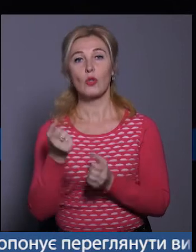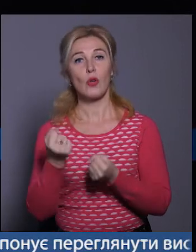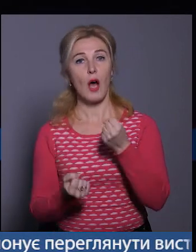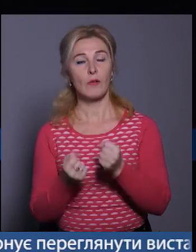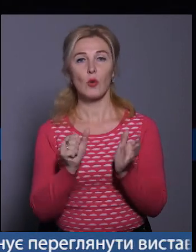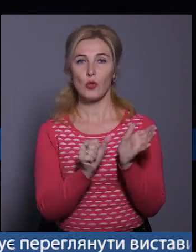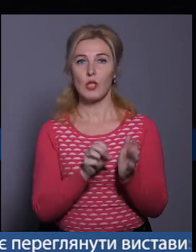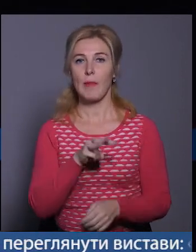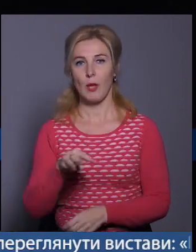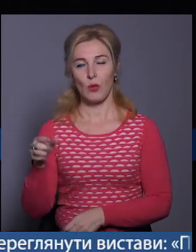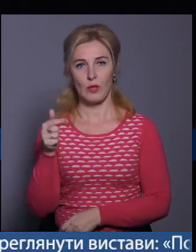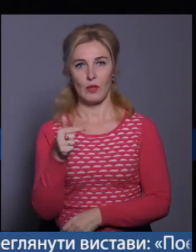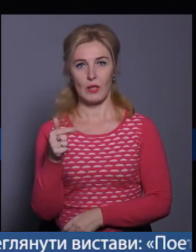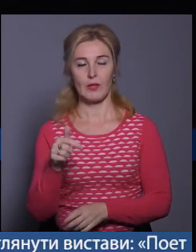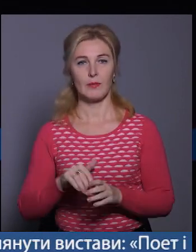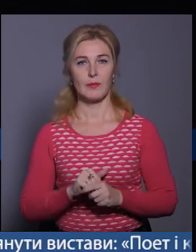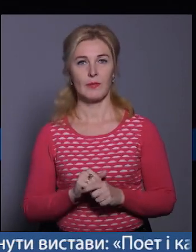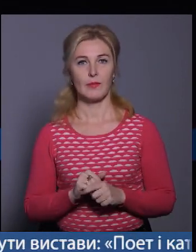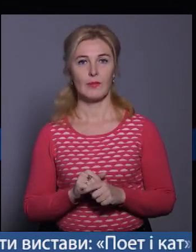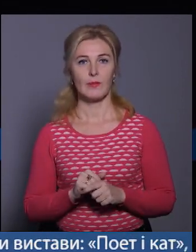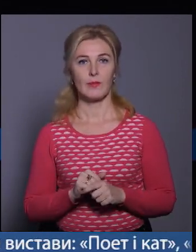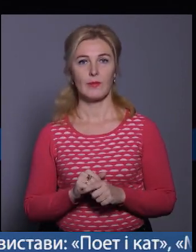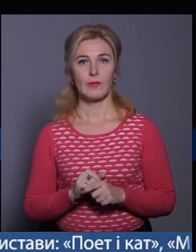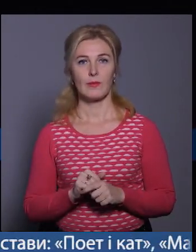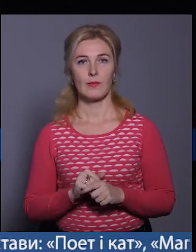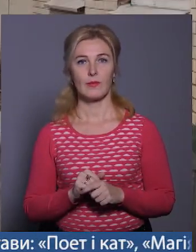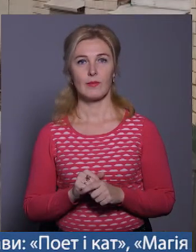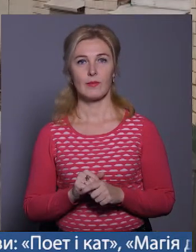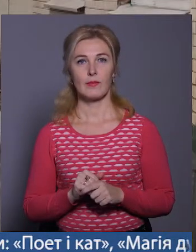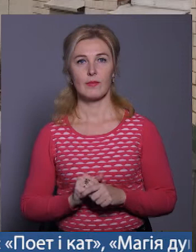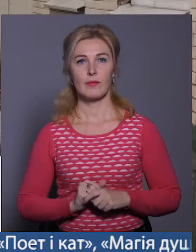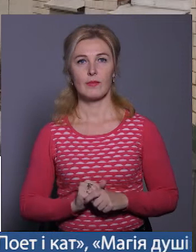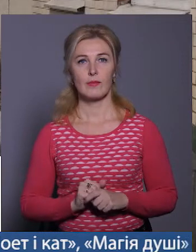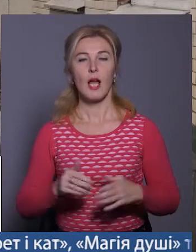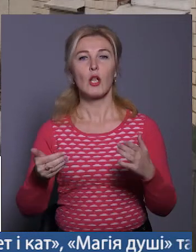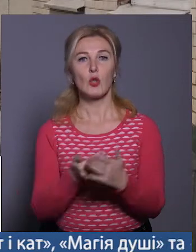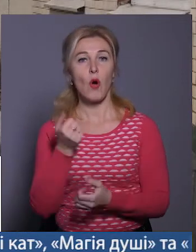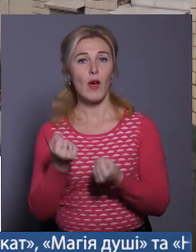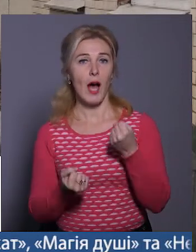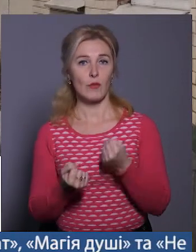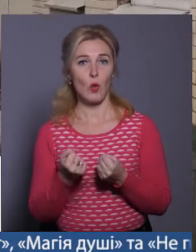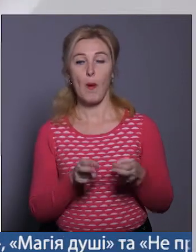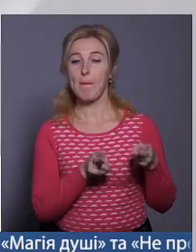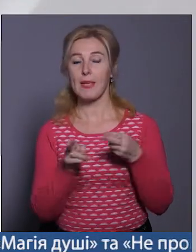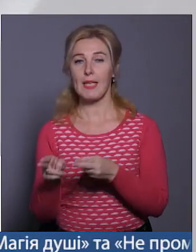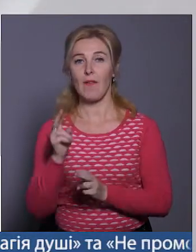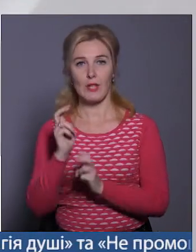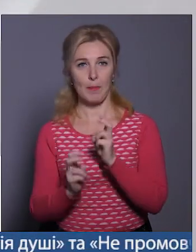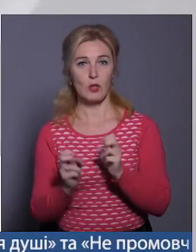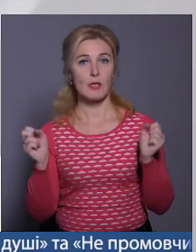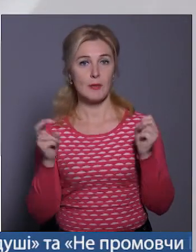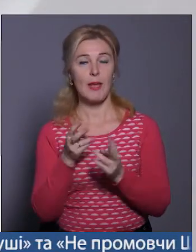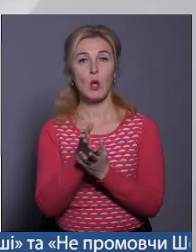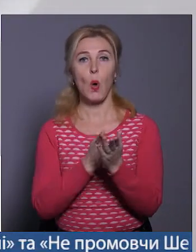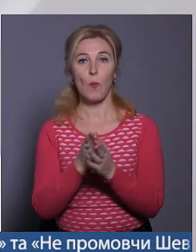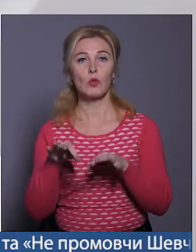близько 6 мільйонів гривень. Денис Клименко розповість більше. Новий автомобіль приїхав на підприємство